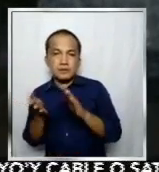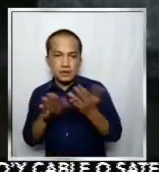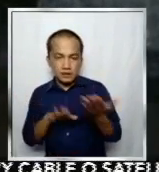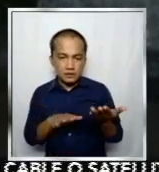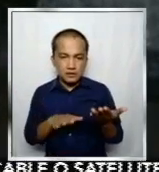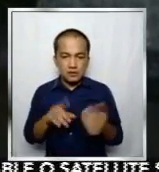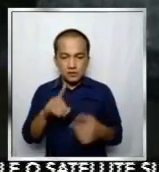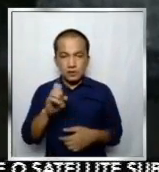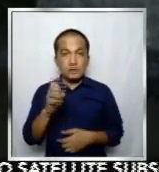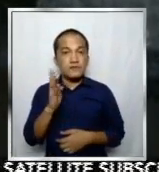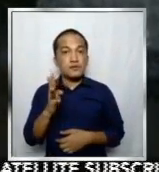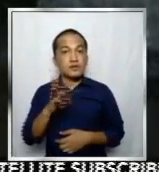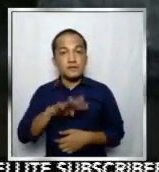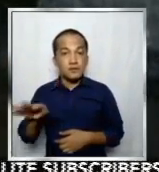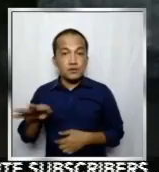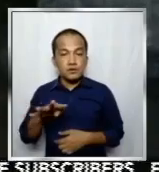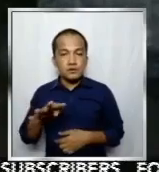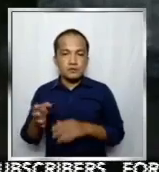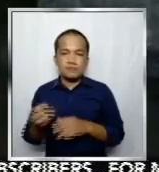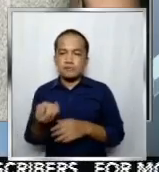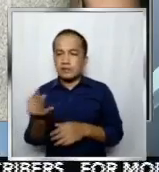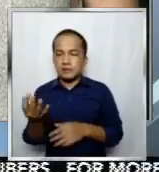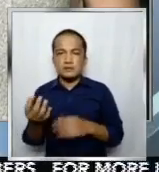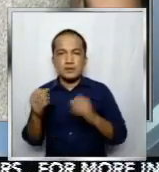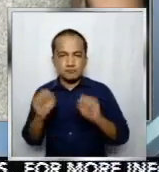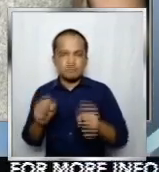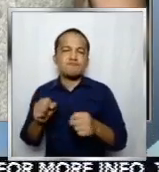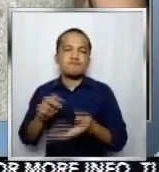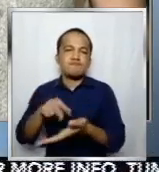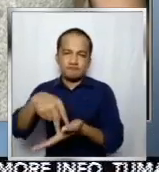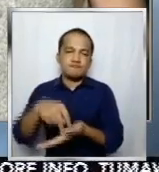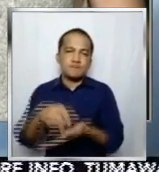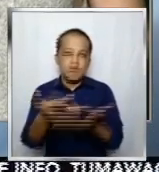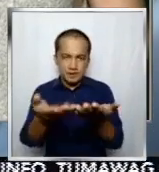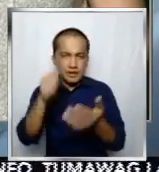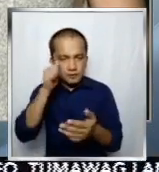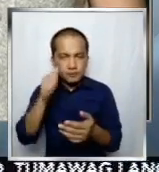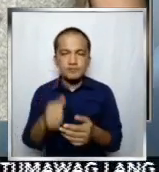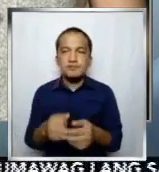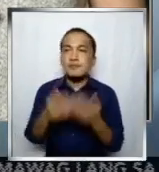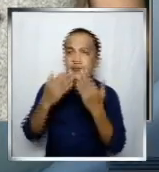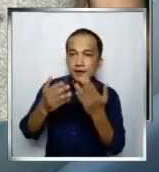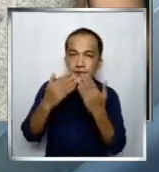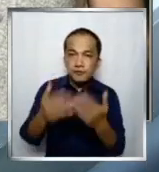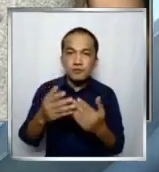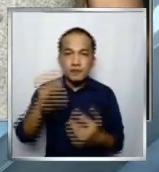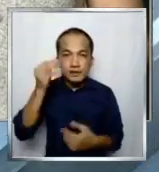144 naman ang bilang ng mga nakarecover. Atam? Maraming salamat, Marie Zumali.